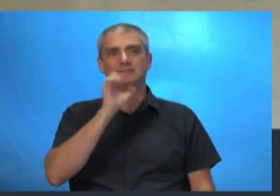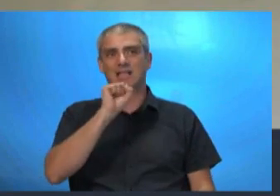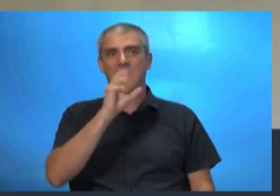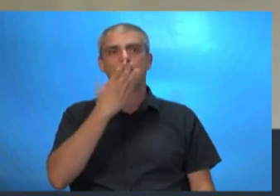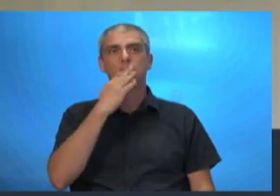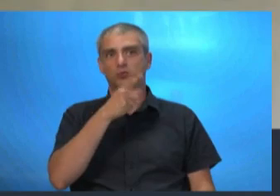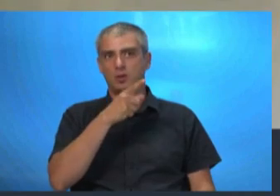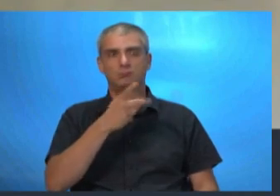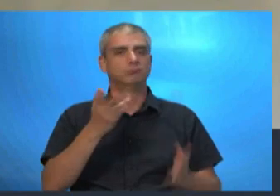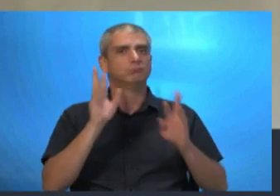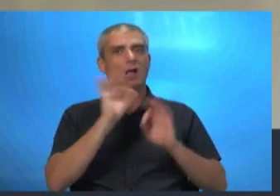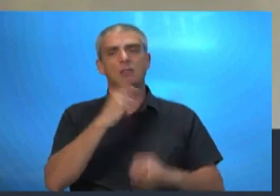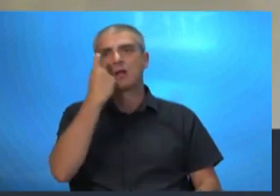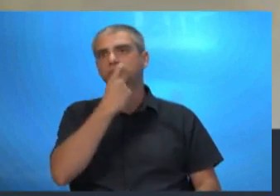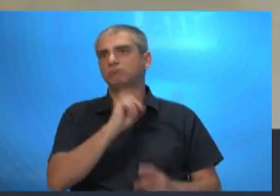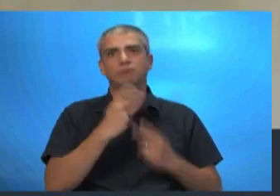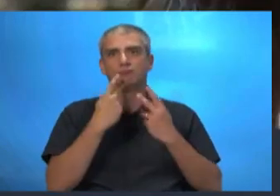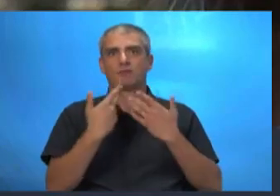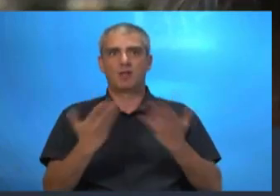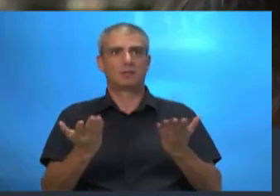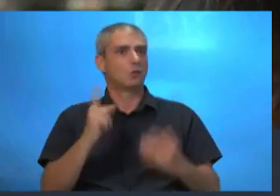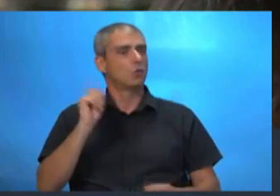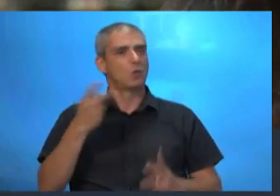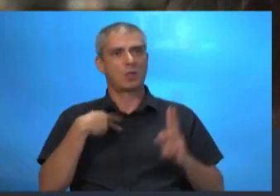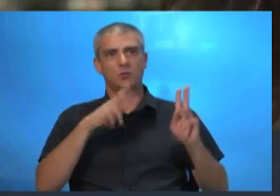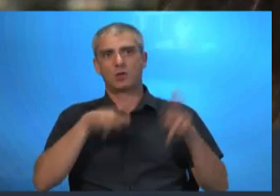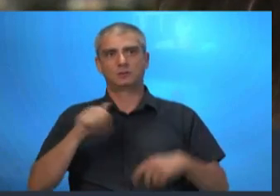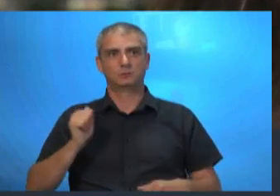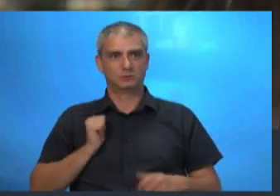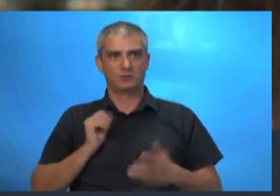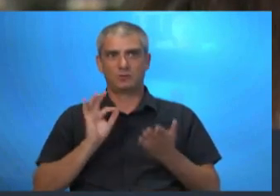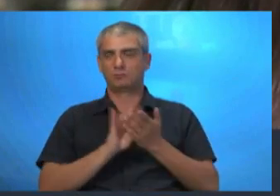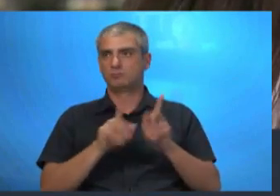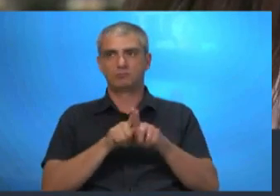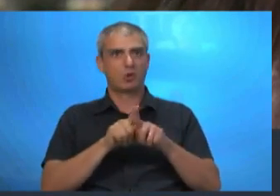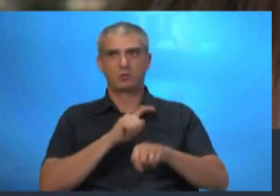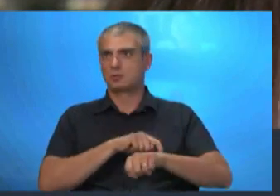נותרו עדיין לא פתורות. כולנו חזרנו מהצבא בערך באותו זמן,